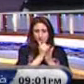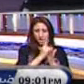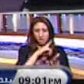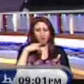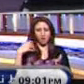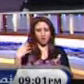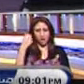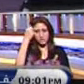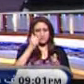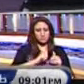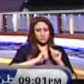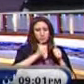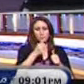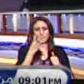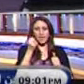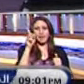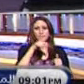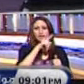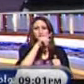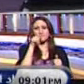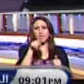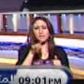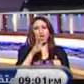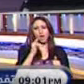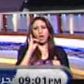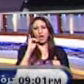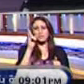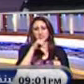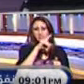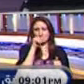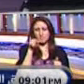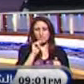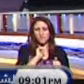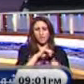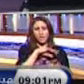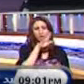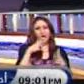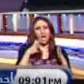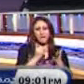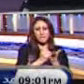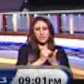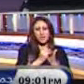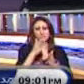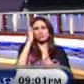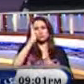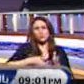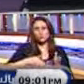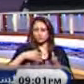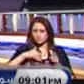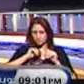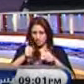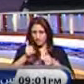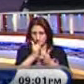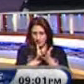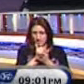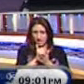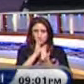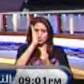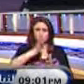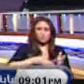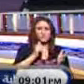50%، ويمكن السبب ده حتى الان انه تاخير عوده الشرطه للشوارع. كان في كلام ان الشرطه كان المفروض